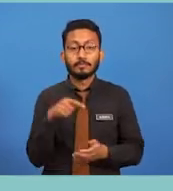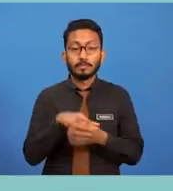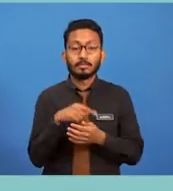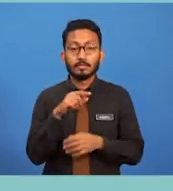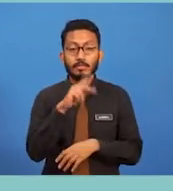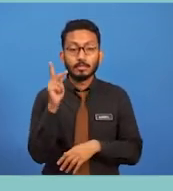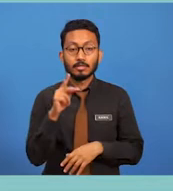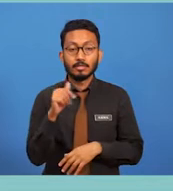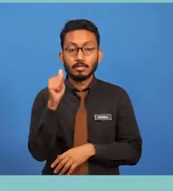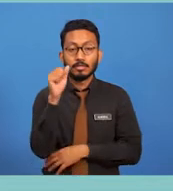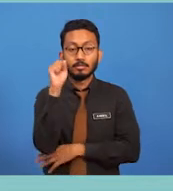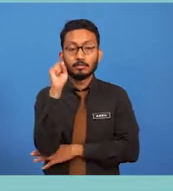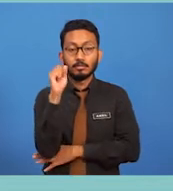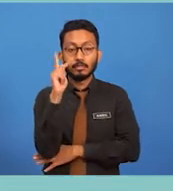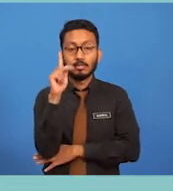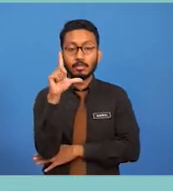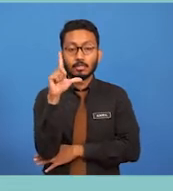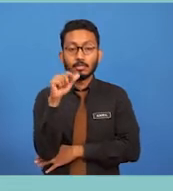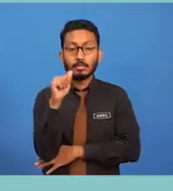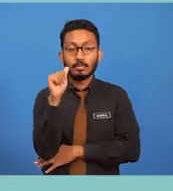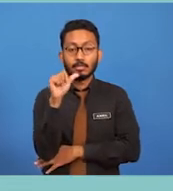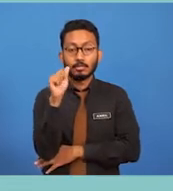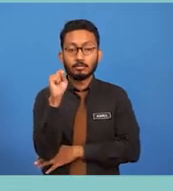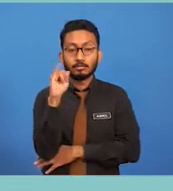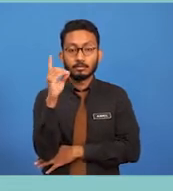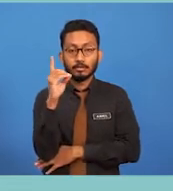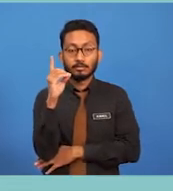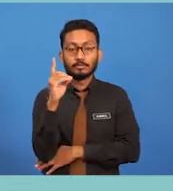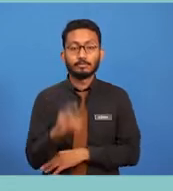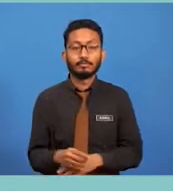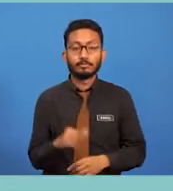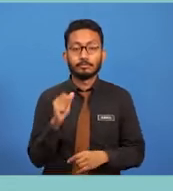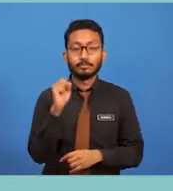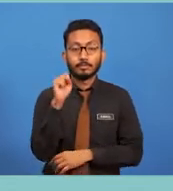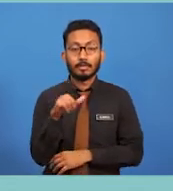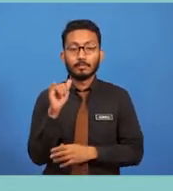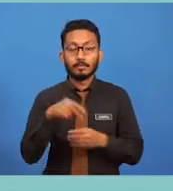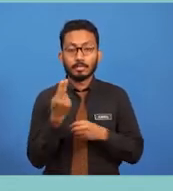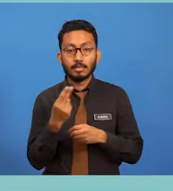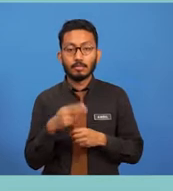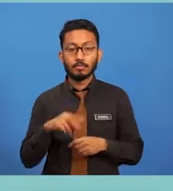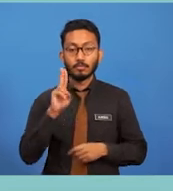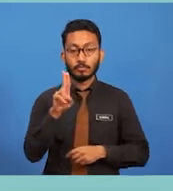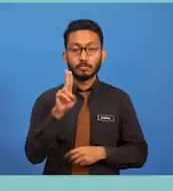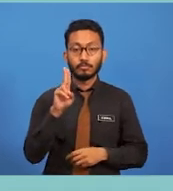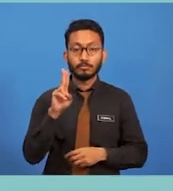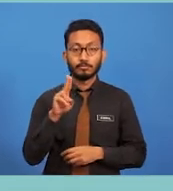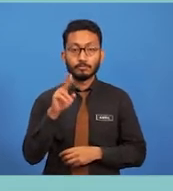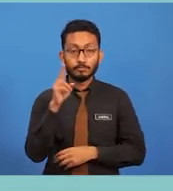karbonik ialah asid yang menghasilkan dua ion hidrogen per molekul